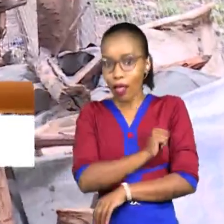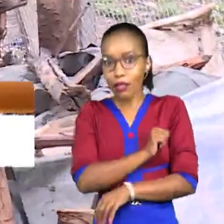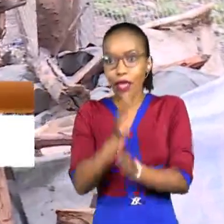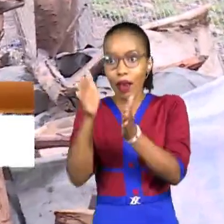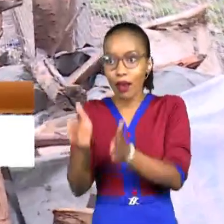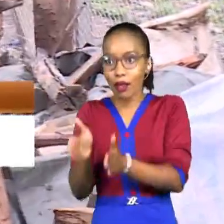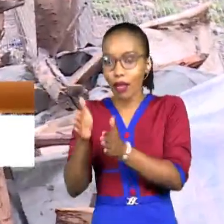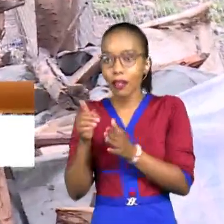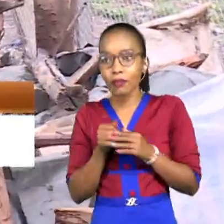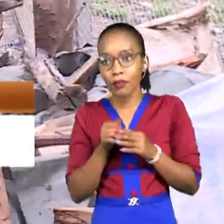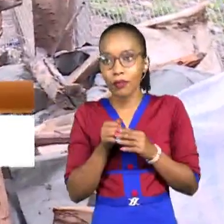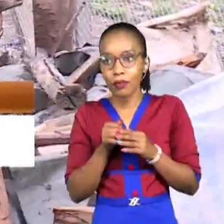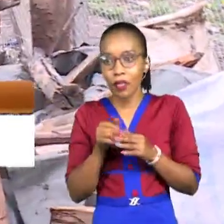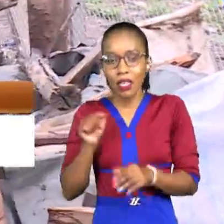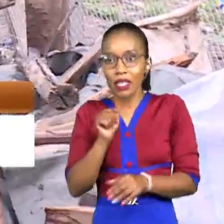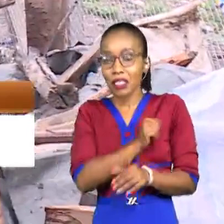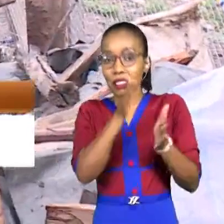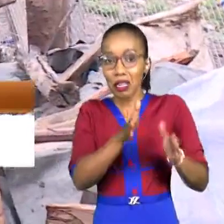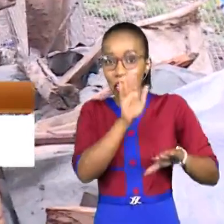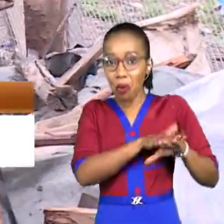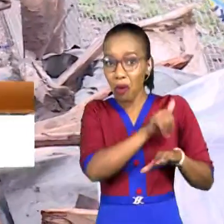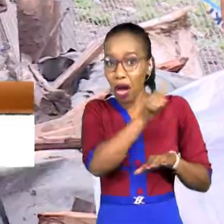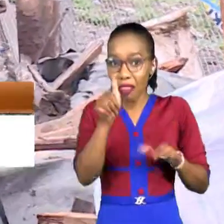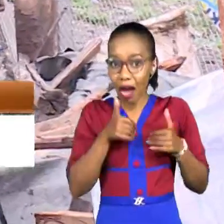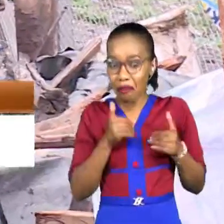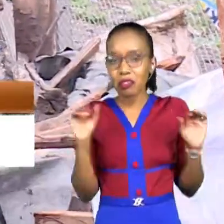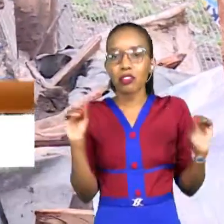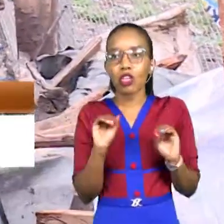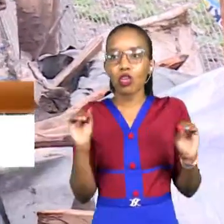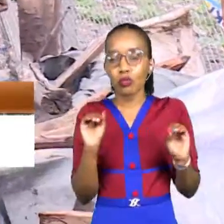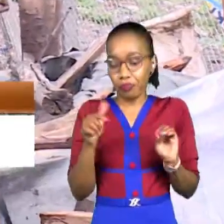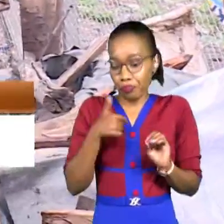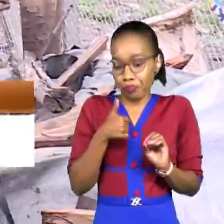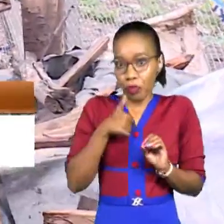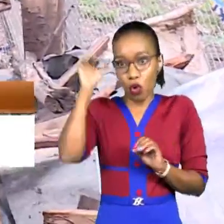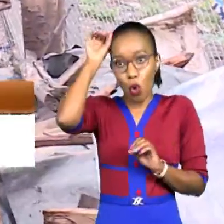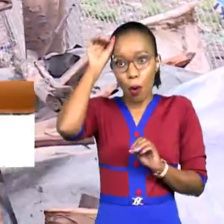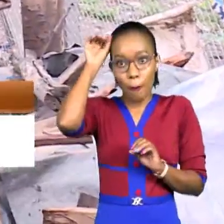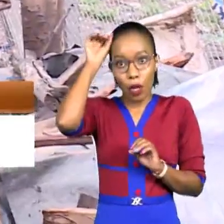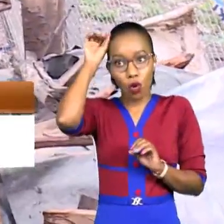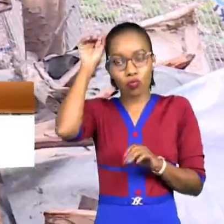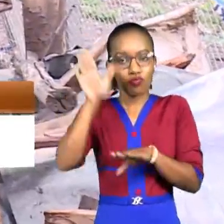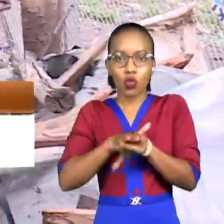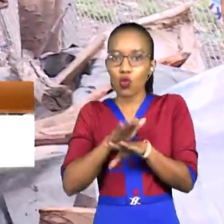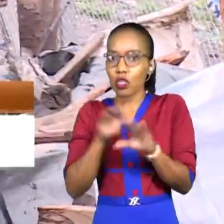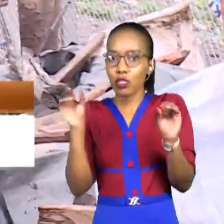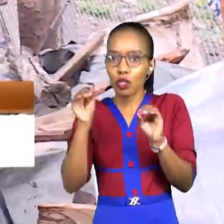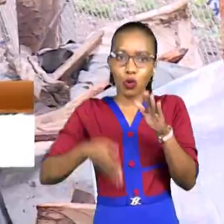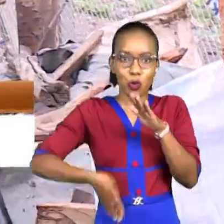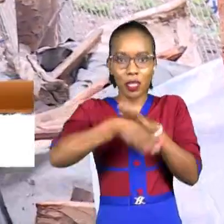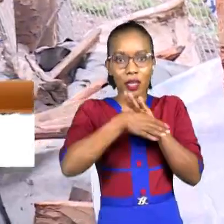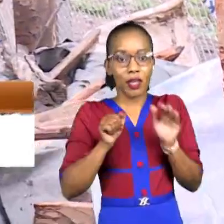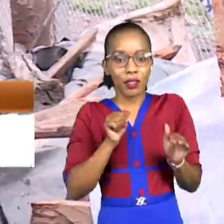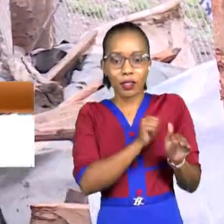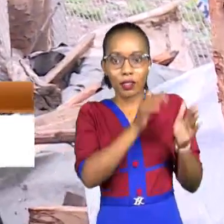Dwa Kim replace, kuna senator mwingine mzuri kuliko huyo. So mimi according na mimi sio mzuri, hawakufanya vizuri juu.